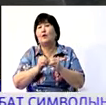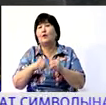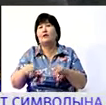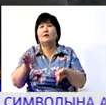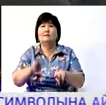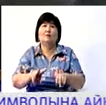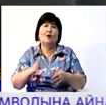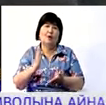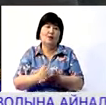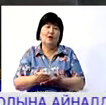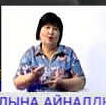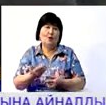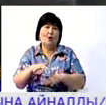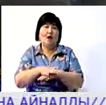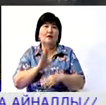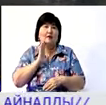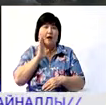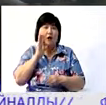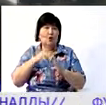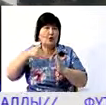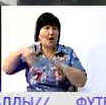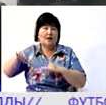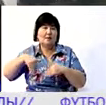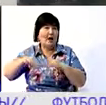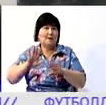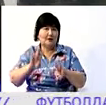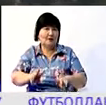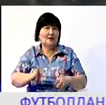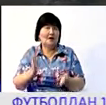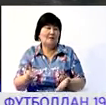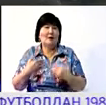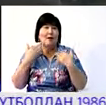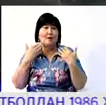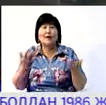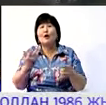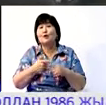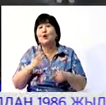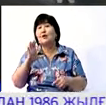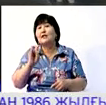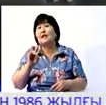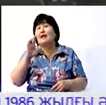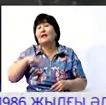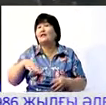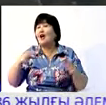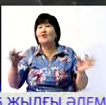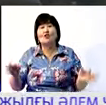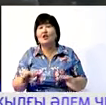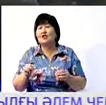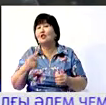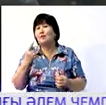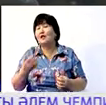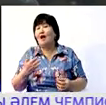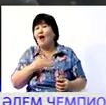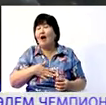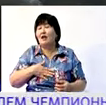отырған осы салды. Енді сол халық таңертең үйіне қайтты ма, қайтпады ма, мен білмеймін, сол жерде отырды ғой деймін. Сондықтан сырелі келген кезде мен ешқашан бір алаңдап